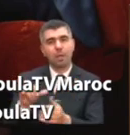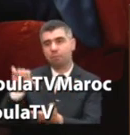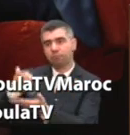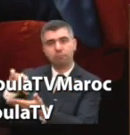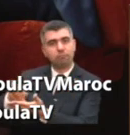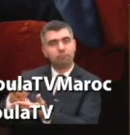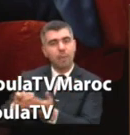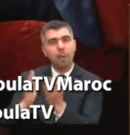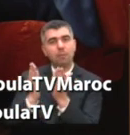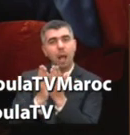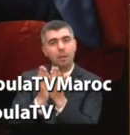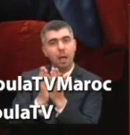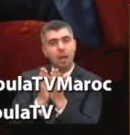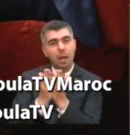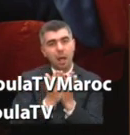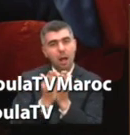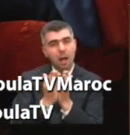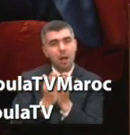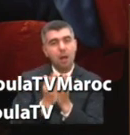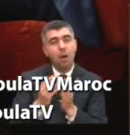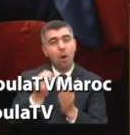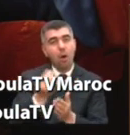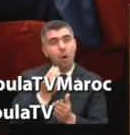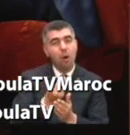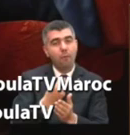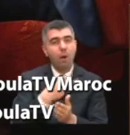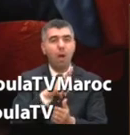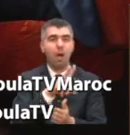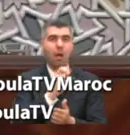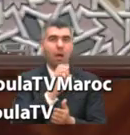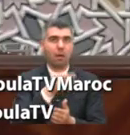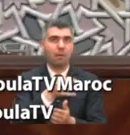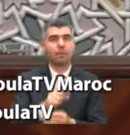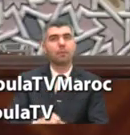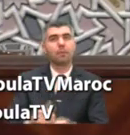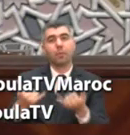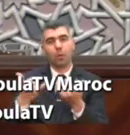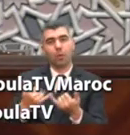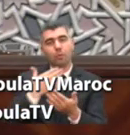وأنا كنقول لك الناس اللي كيمارسوا هذا العمل داخل المراكز هما اللي غادي يشهدوا بهذا الأمر. شكرا سيدة الوزيرة.